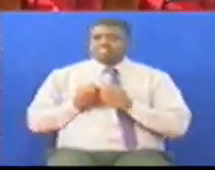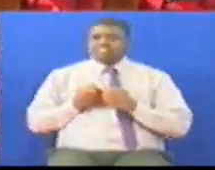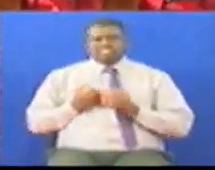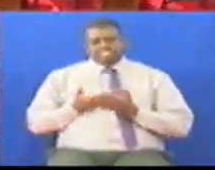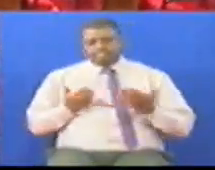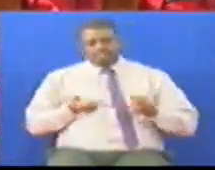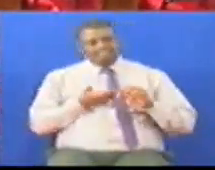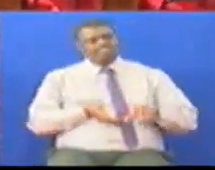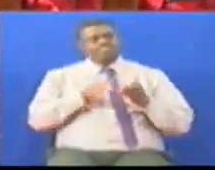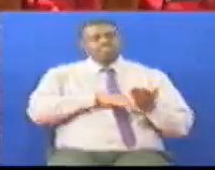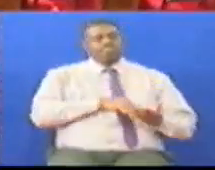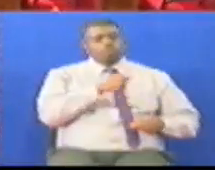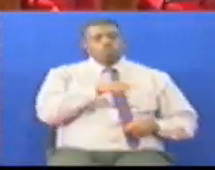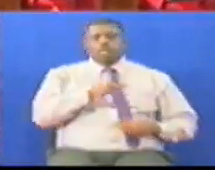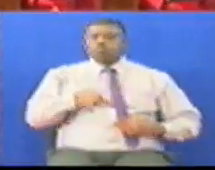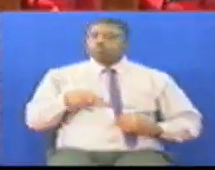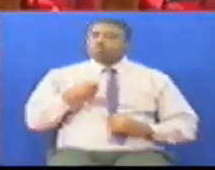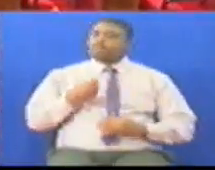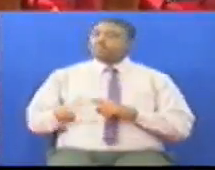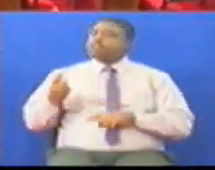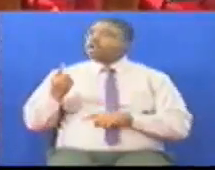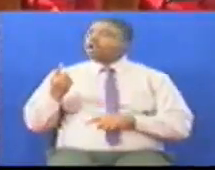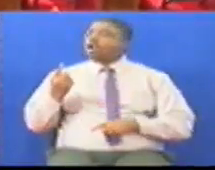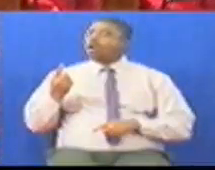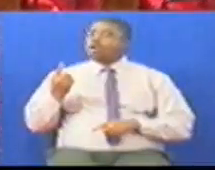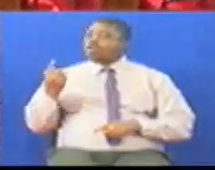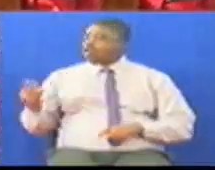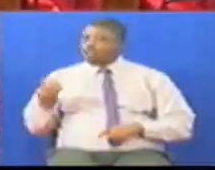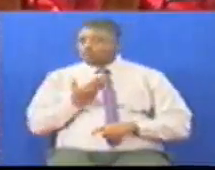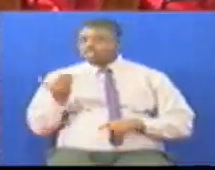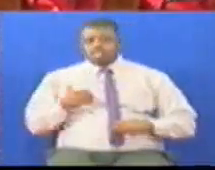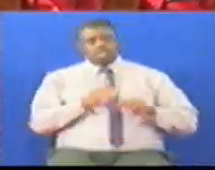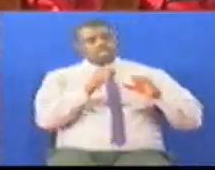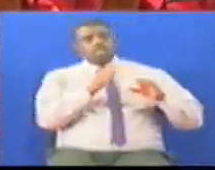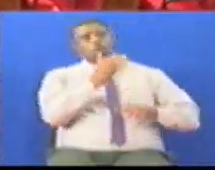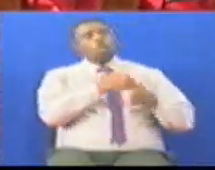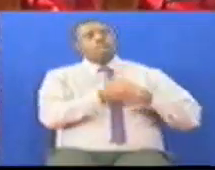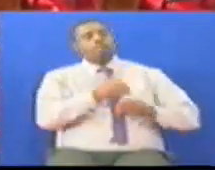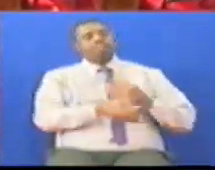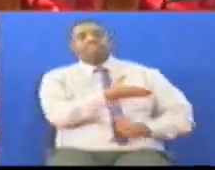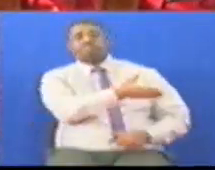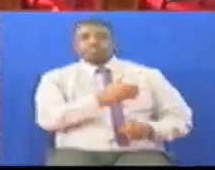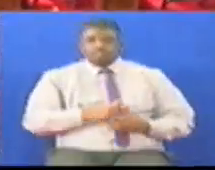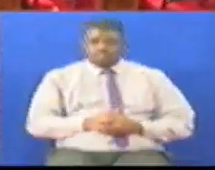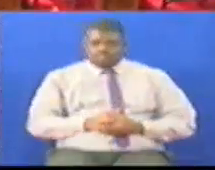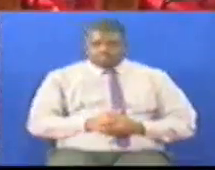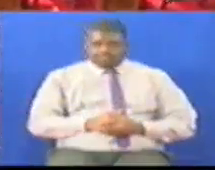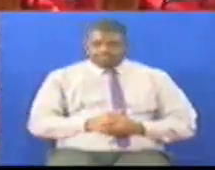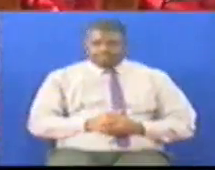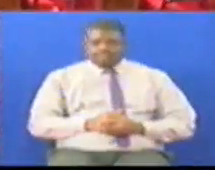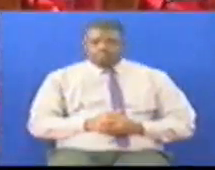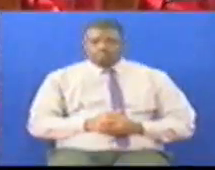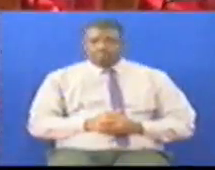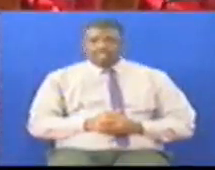watu takribani 104 na wengine kuachwa na ulemavu. Majanga mengine yaliyotokea mwaka